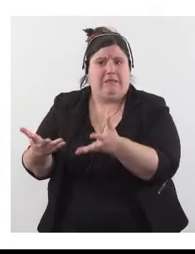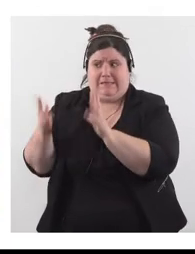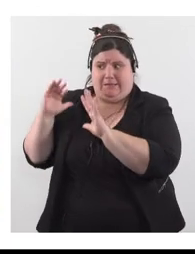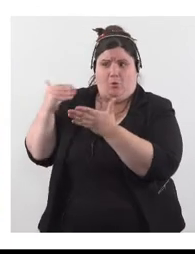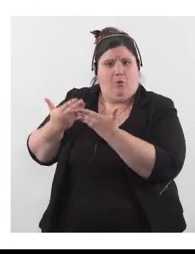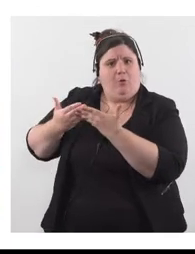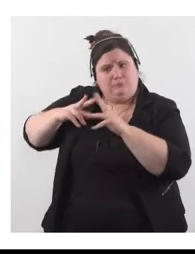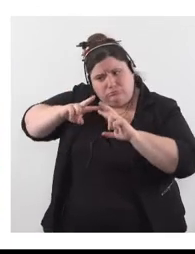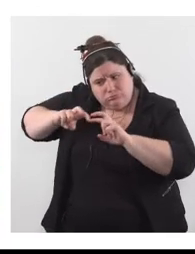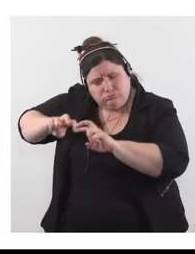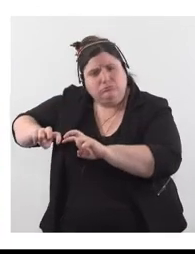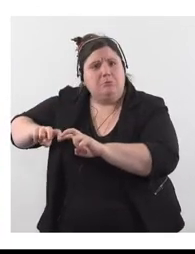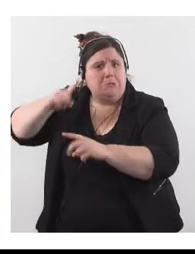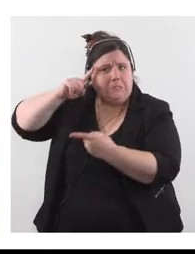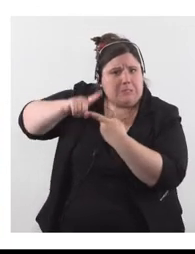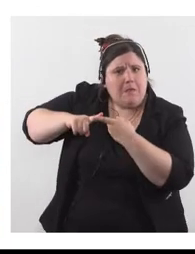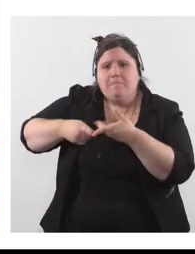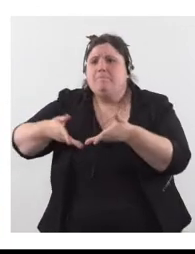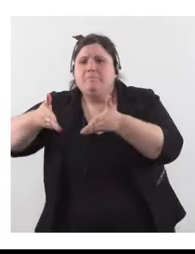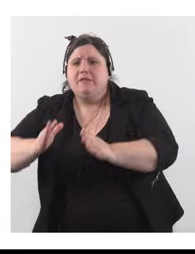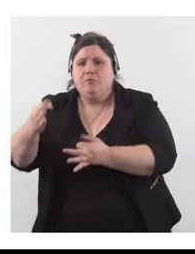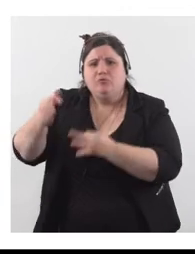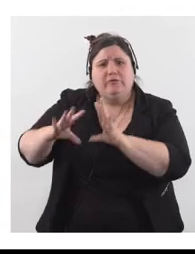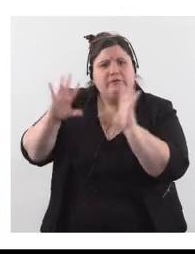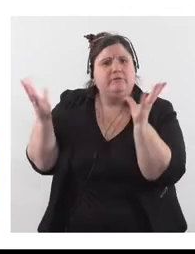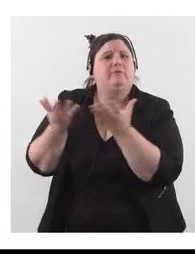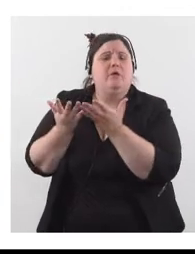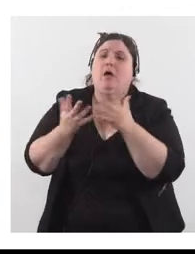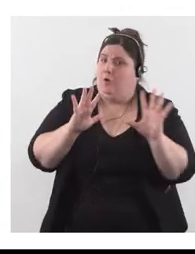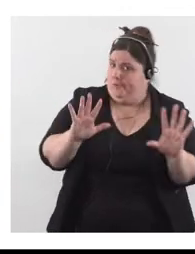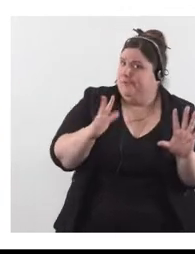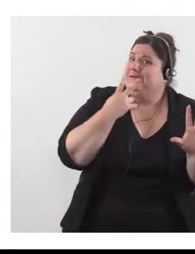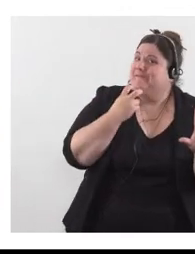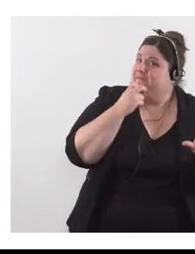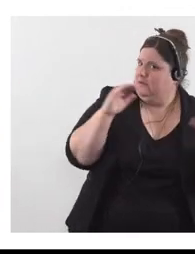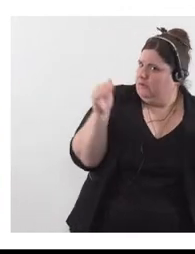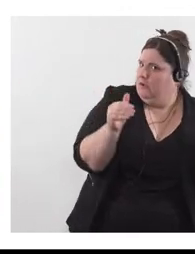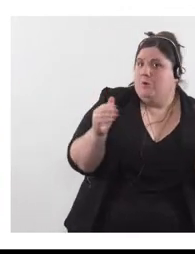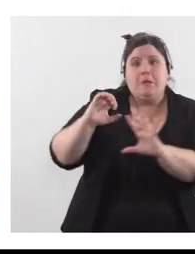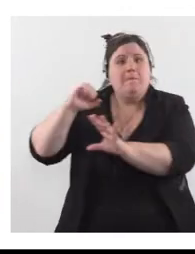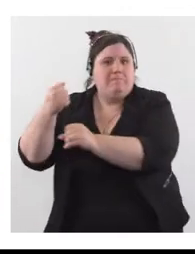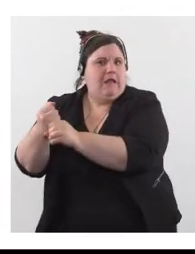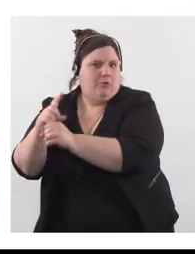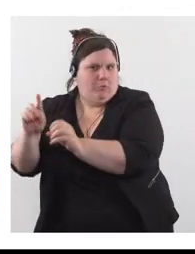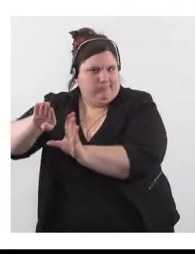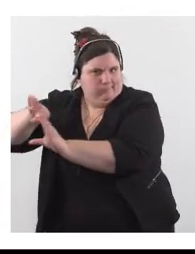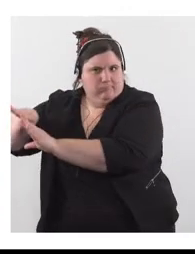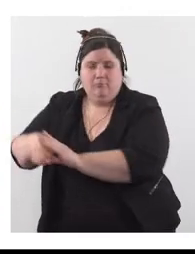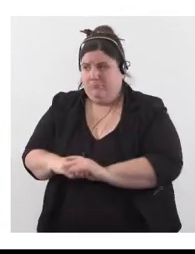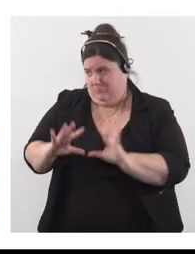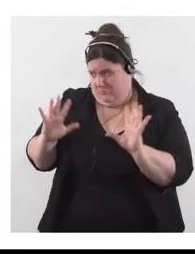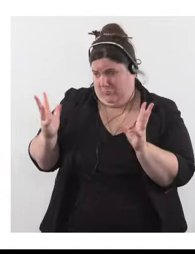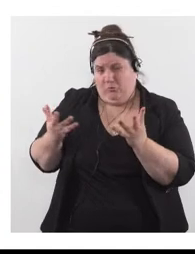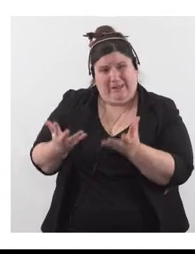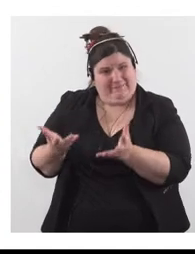civil, pas le volet pénal. Et cette étude universitaire, les résultats sont à paraître, hein, donc normalement c'est